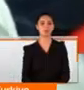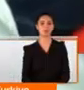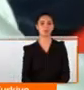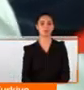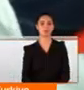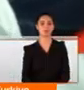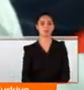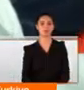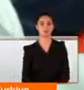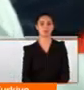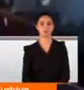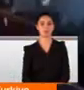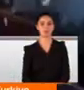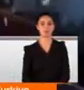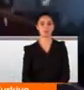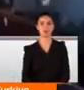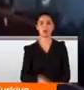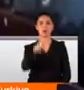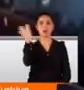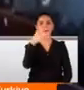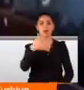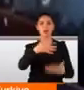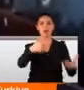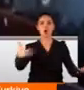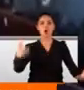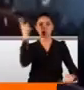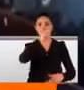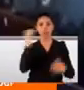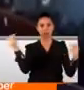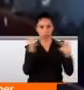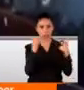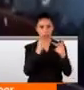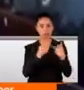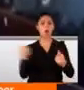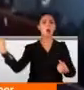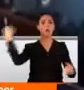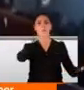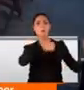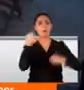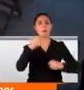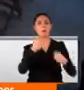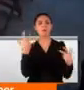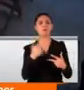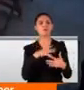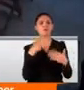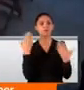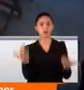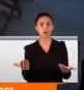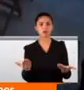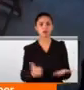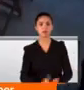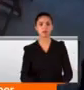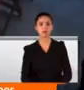dedi. Bırakmadım, alacağım zaten dedim. Asma yaprağından çıkan o tartışma bir anda yumruklu saldırıya döndü.